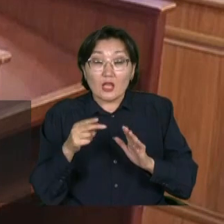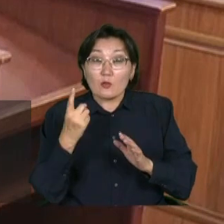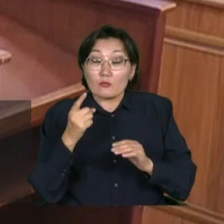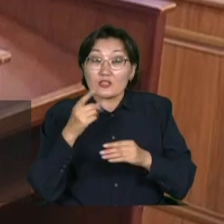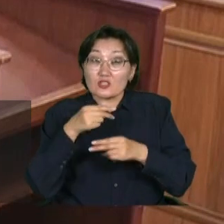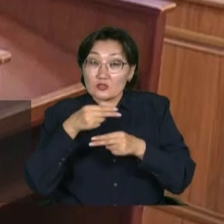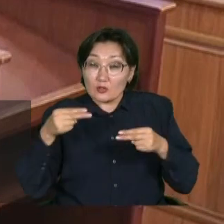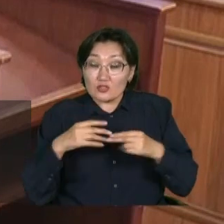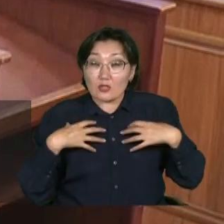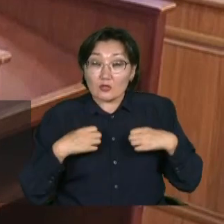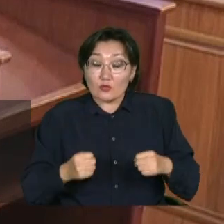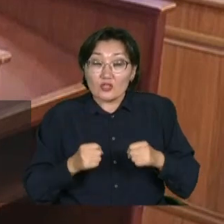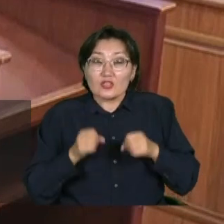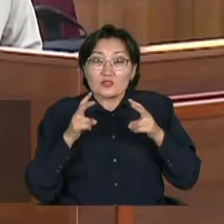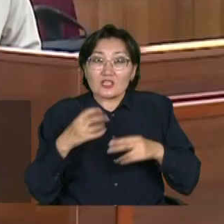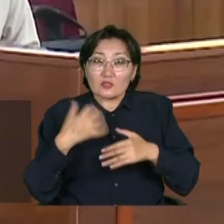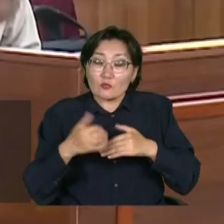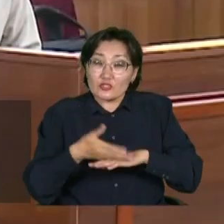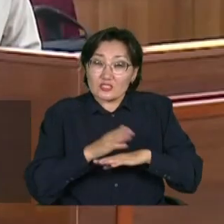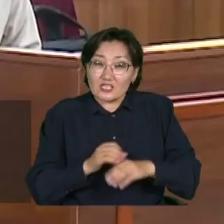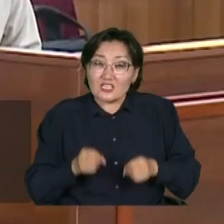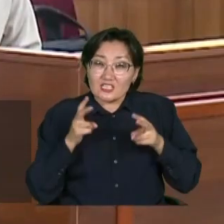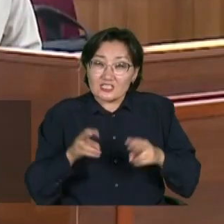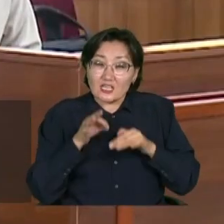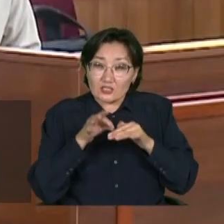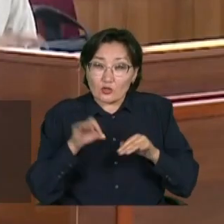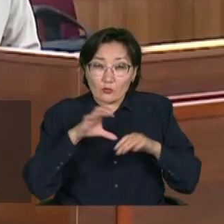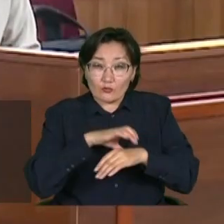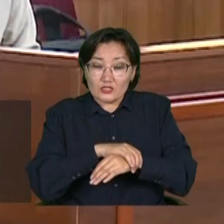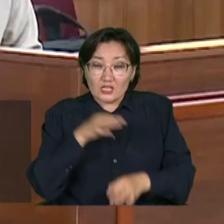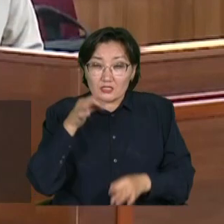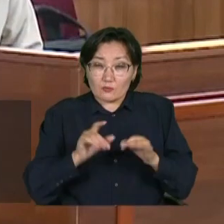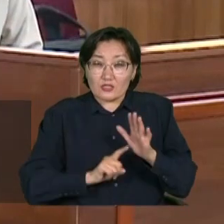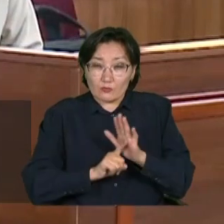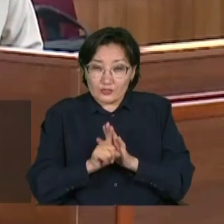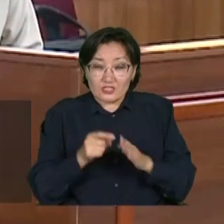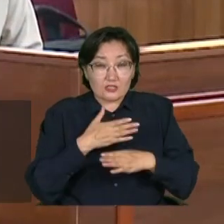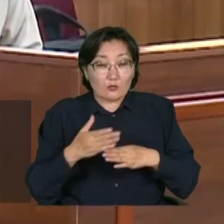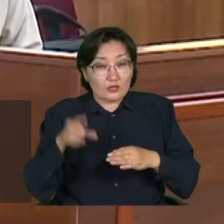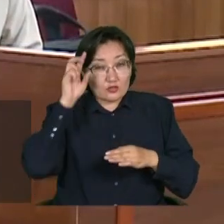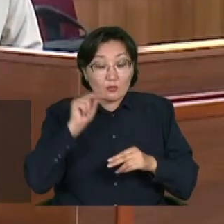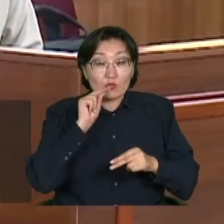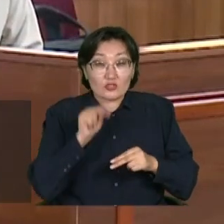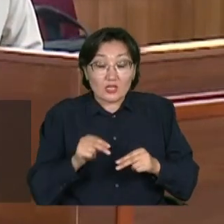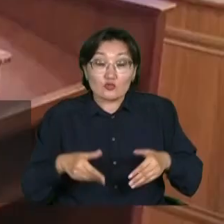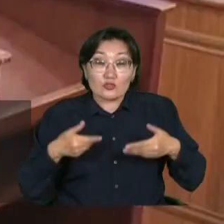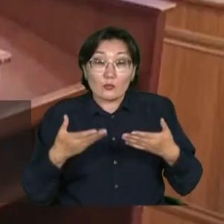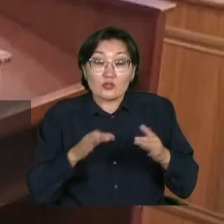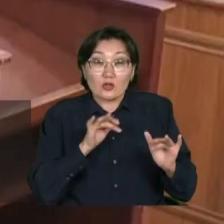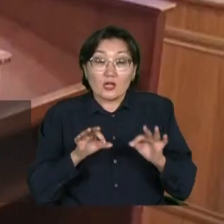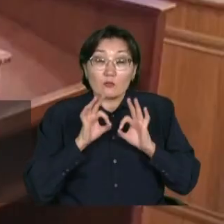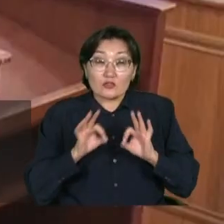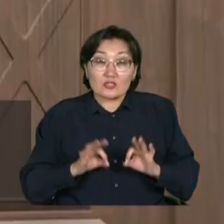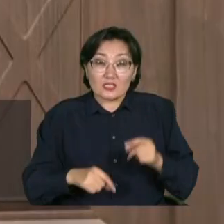бөлігіне сүйеніп, денсаулыққа қасақана орташа ауырлықтағы зиян келтіру дерегі бойынша қылмыстық іс қозғады. Кейіннен мемлекеттік айыптаушының ұсынысымен іс